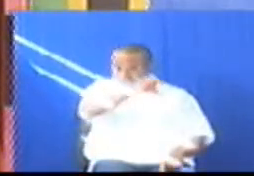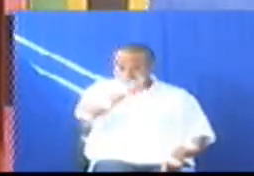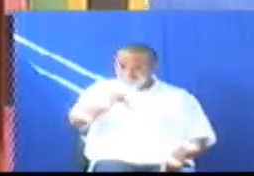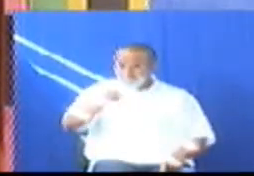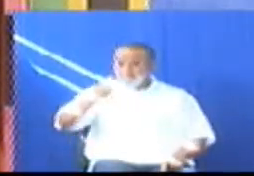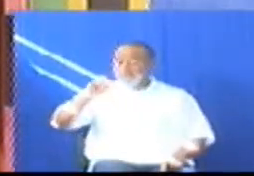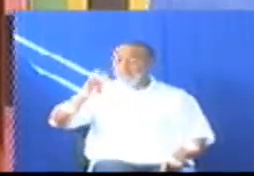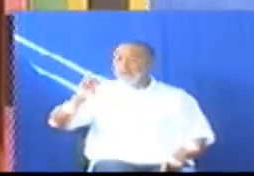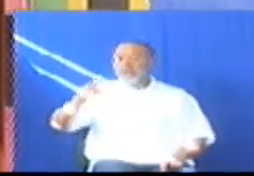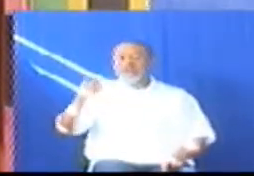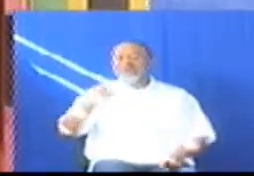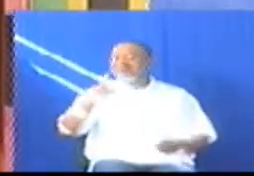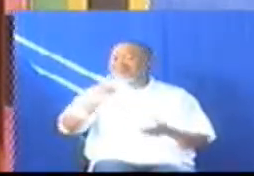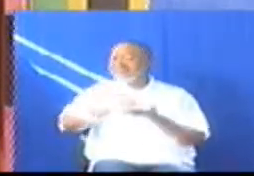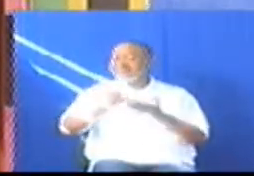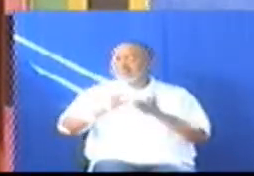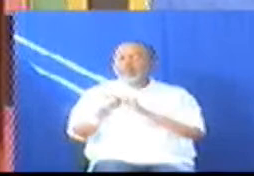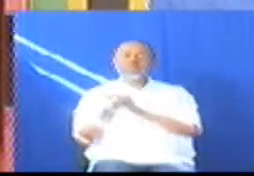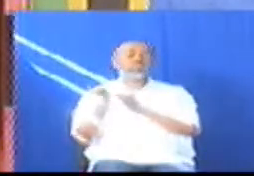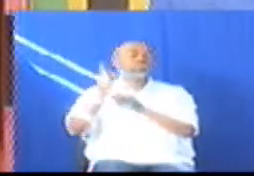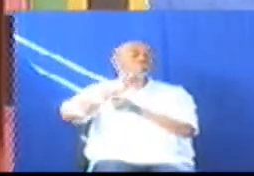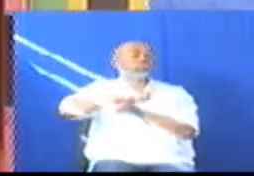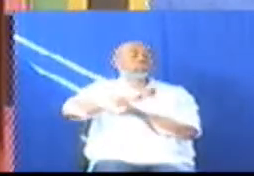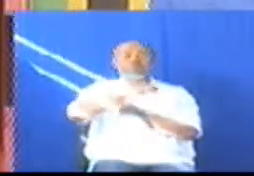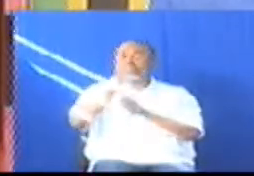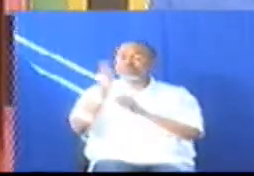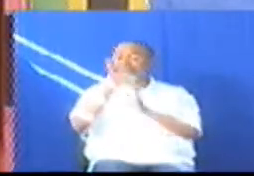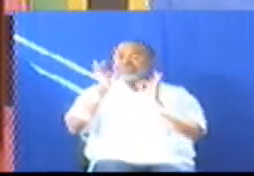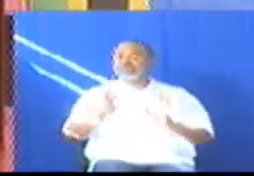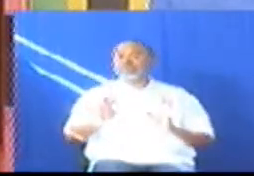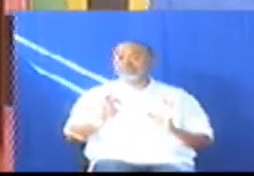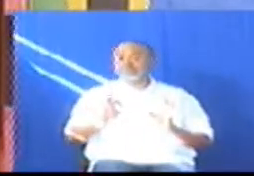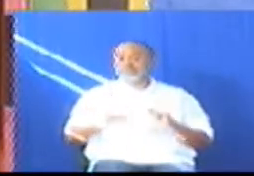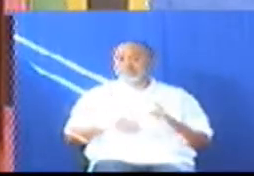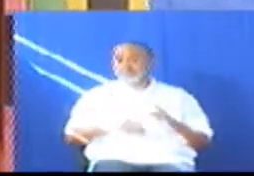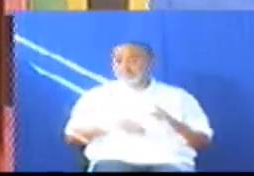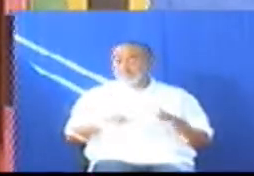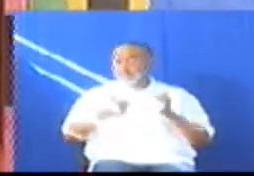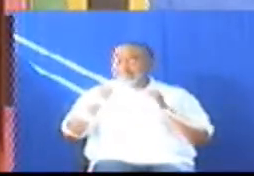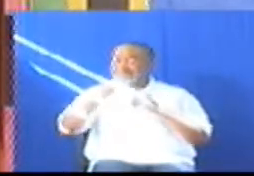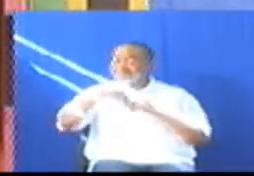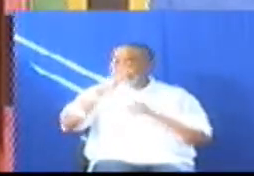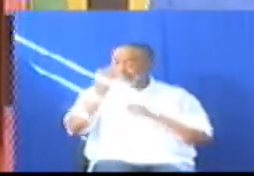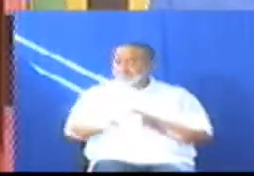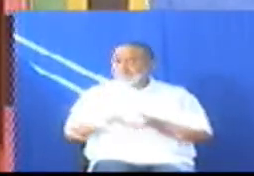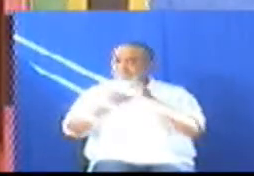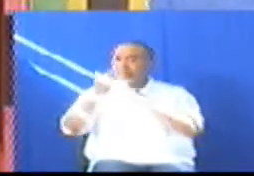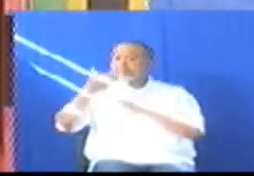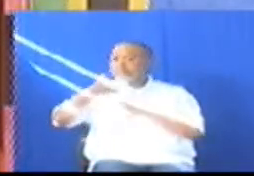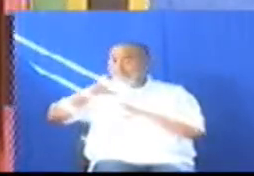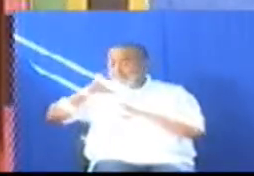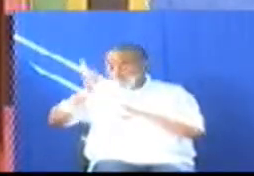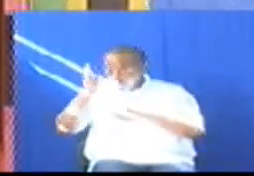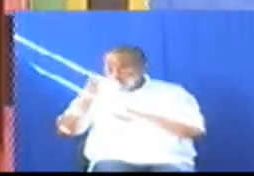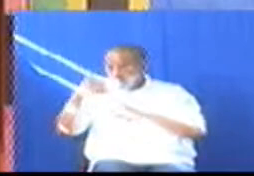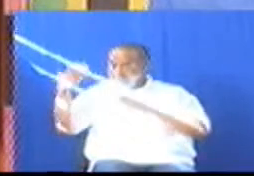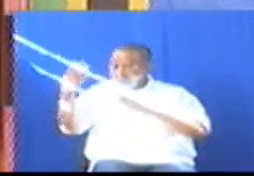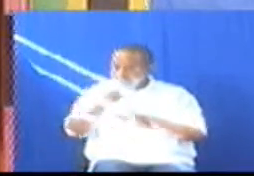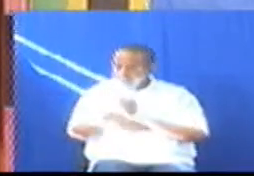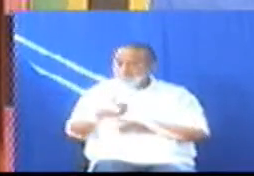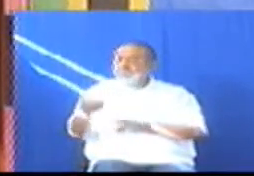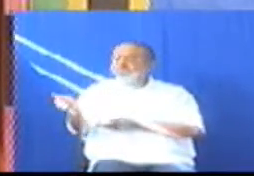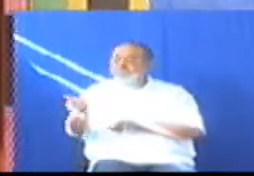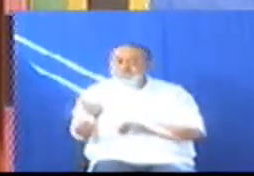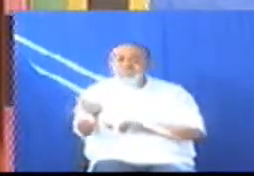Dar es Salaam kwa kiwango kikubwa sana, lakini zaidi ingesaidia serikali kupata mapato.